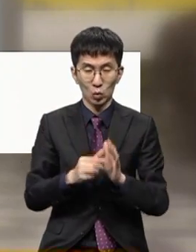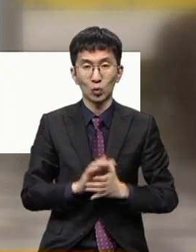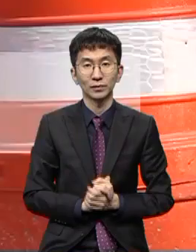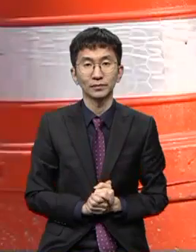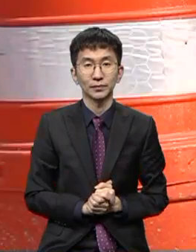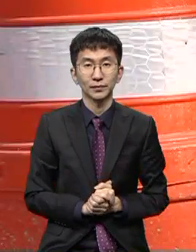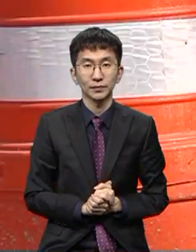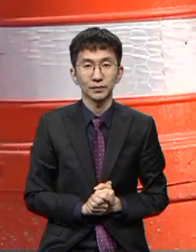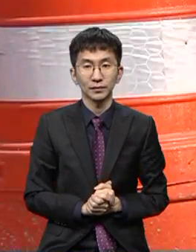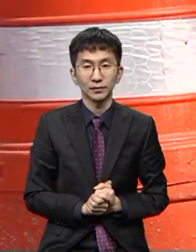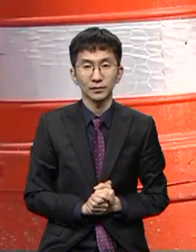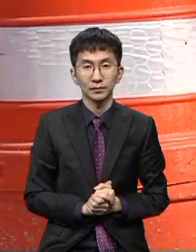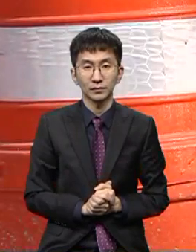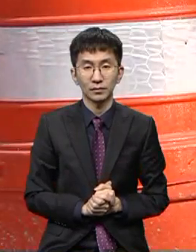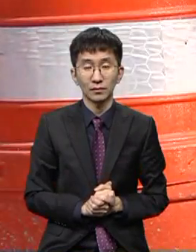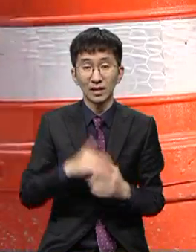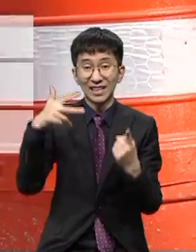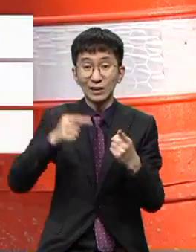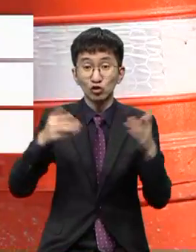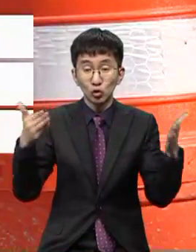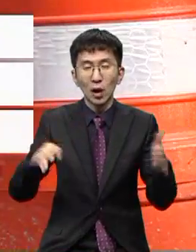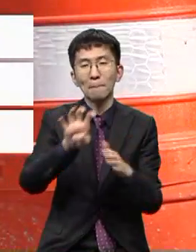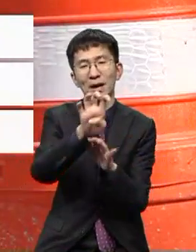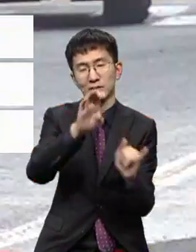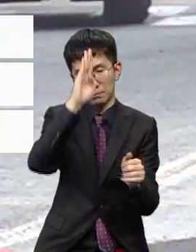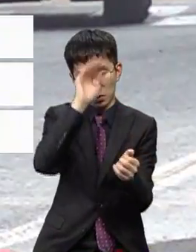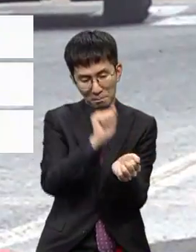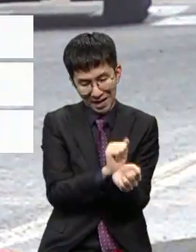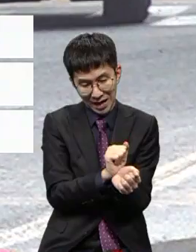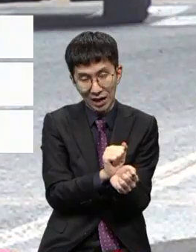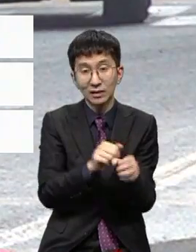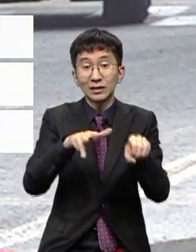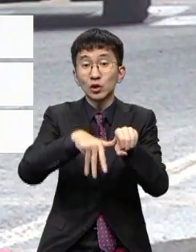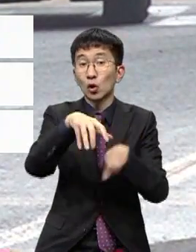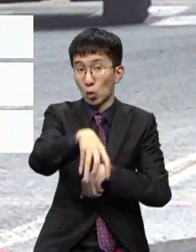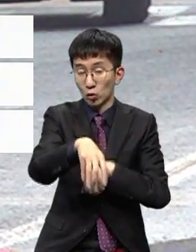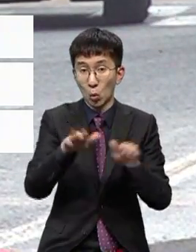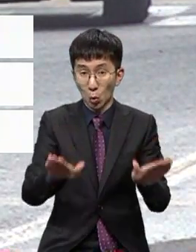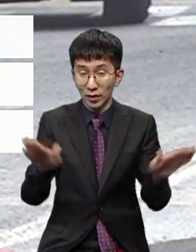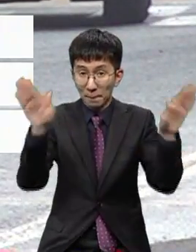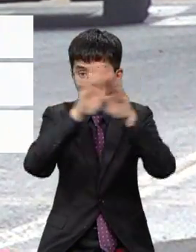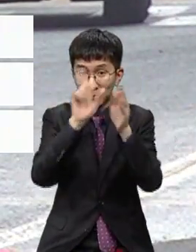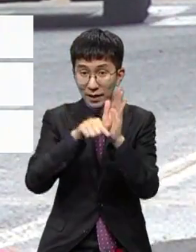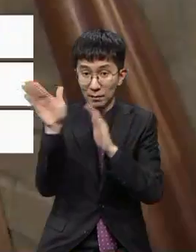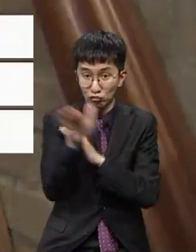안팎입니다. 일주일 사이 40명이 확진된 철원은 오늘 자정부터